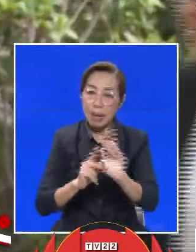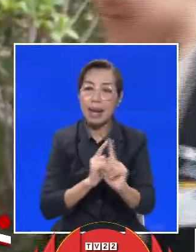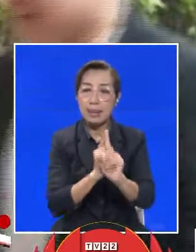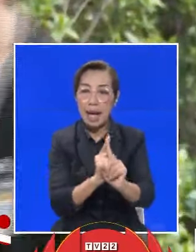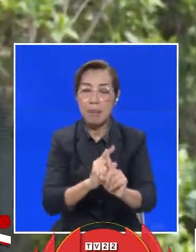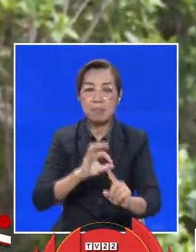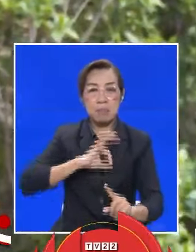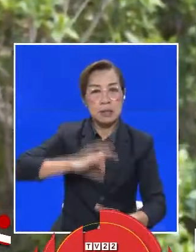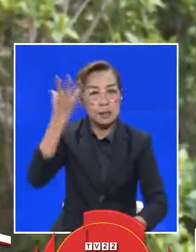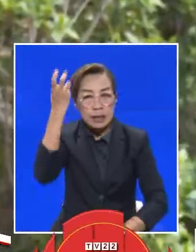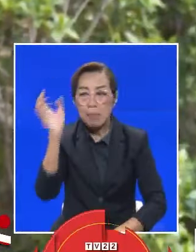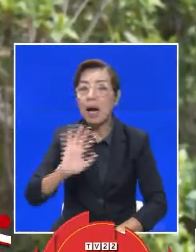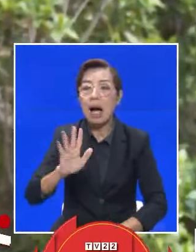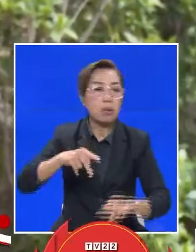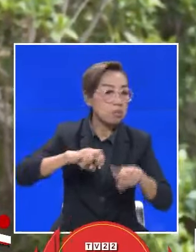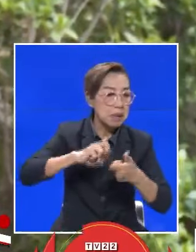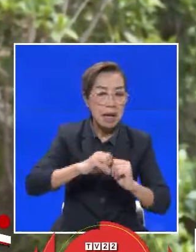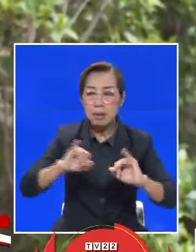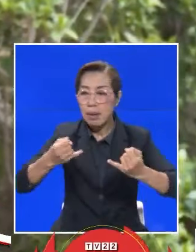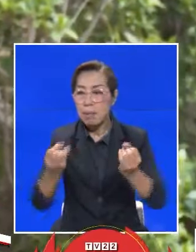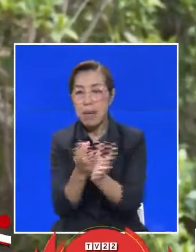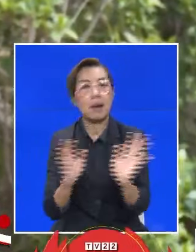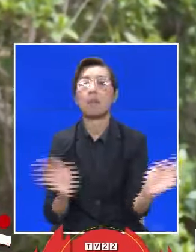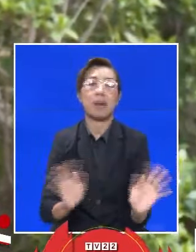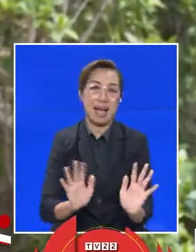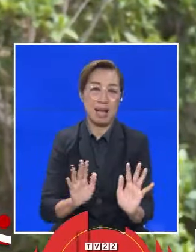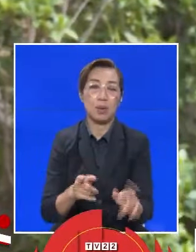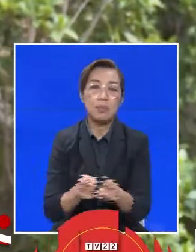ไม่มีข้อขัดแย้งหรือว่าไม่มีการ